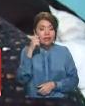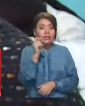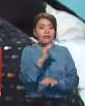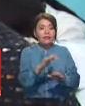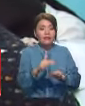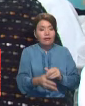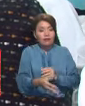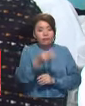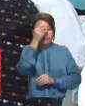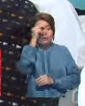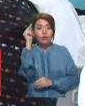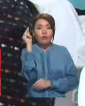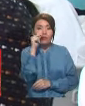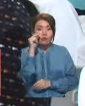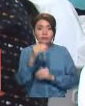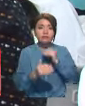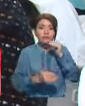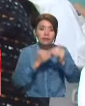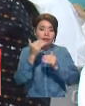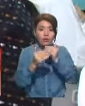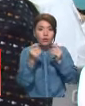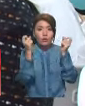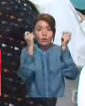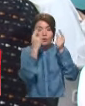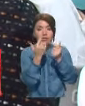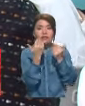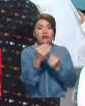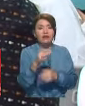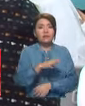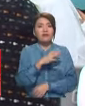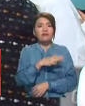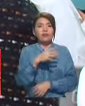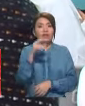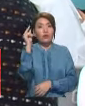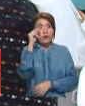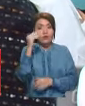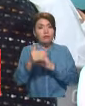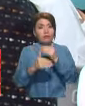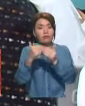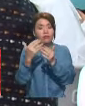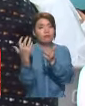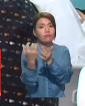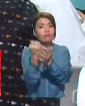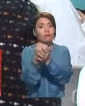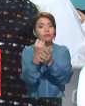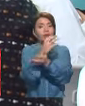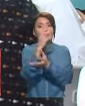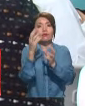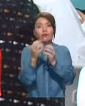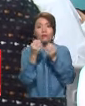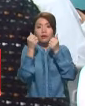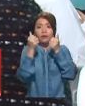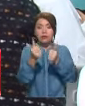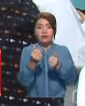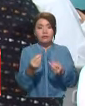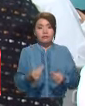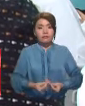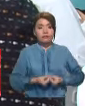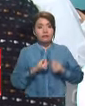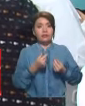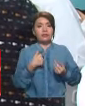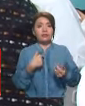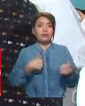поэтому мы развиваемся. И когда узнаешь, что твои бывшие ученики достигли определенных результатов, это, конечно, ну, считается, что